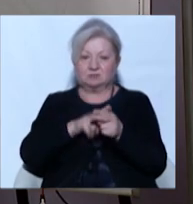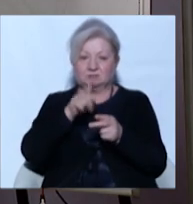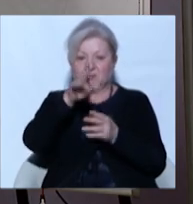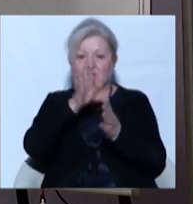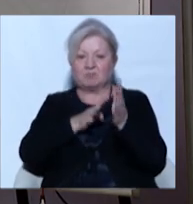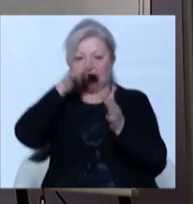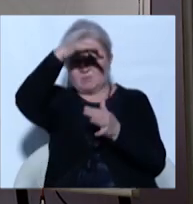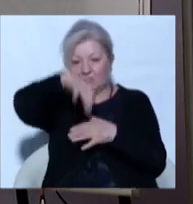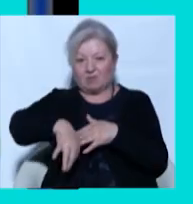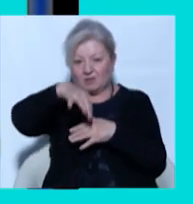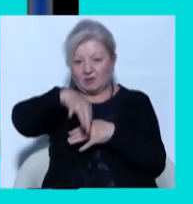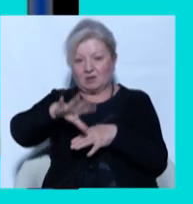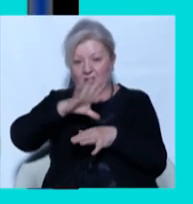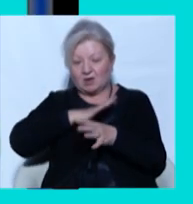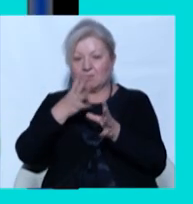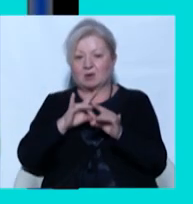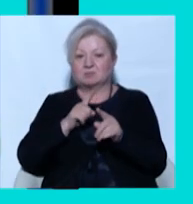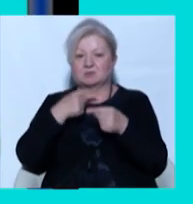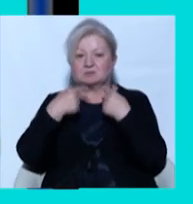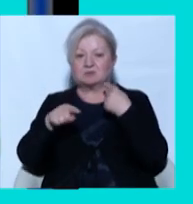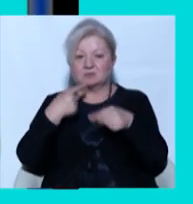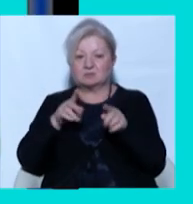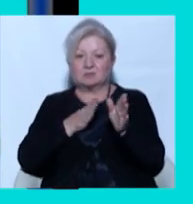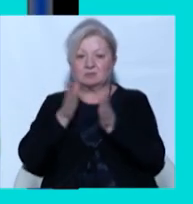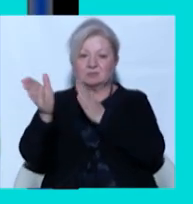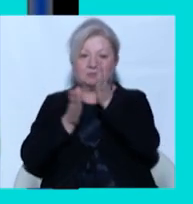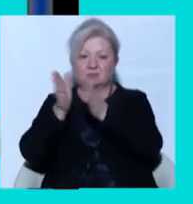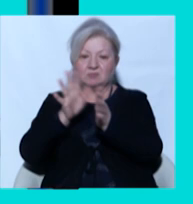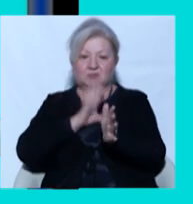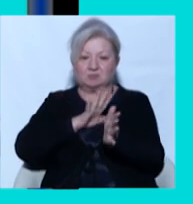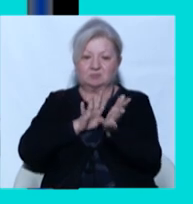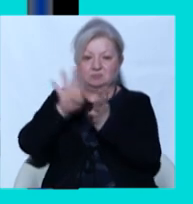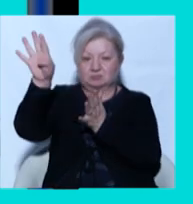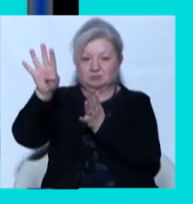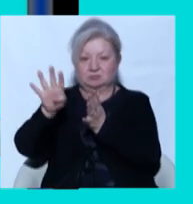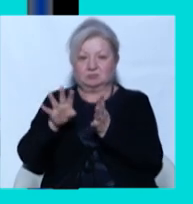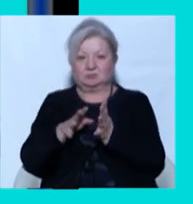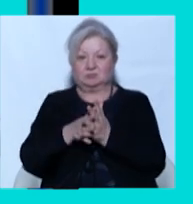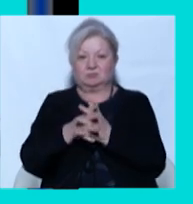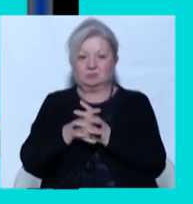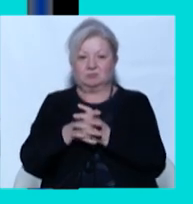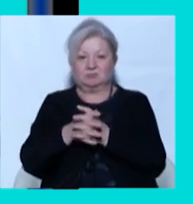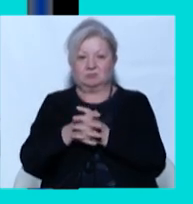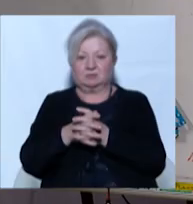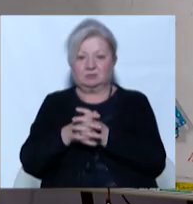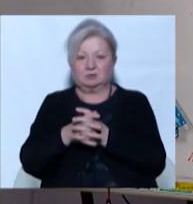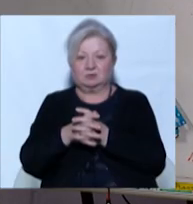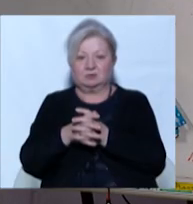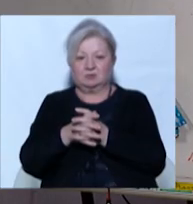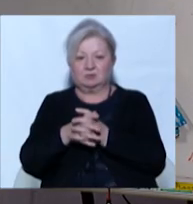კი დაეცა პარალელური კონა, მაგრამ სხვადასხვა მიმართულებით აირეკლა. ყველა სხეული გარდა სარკისებურისა